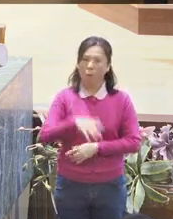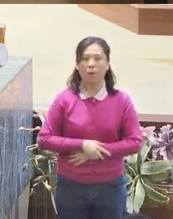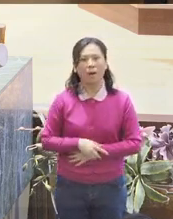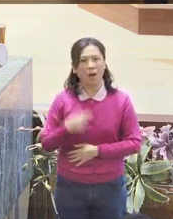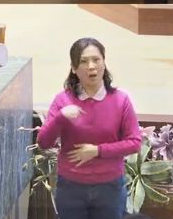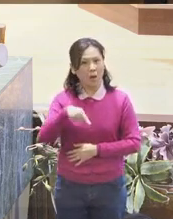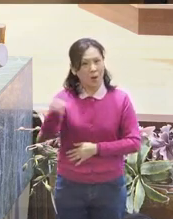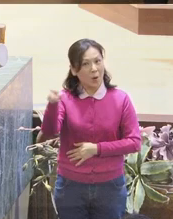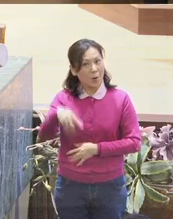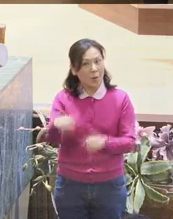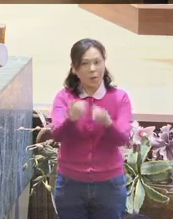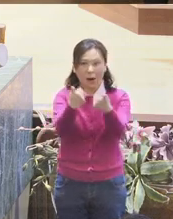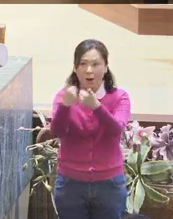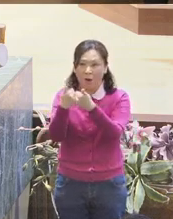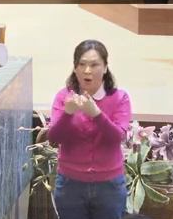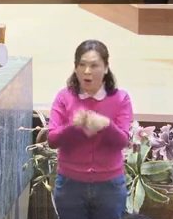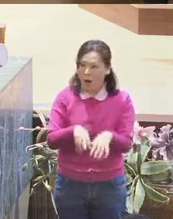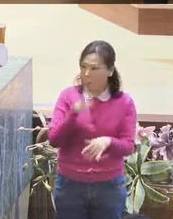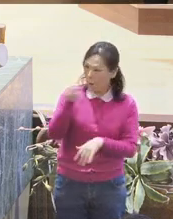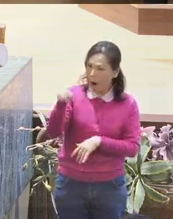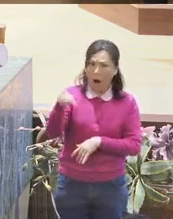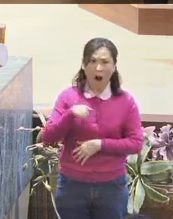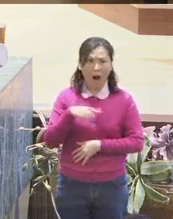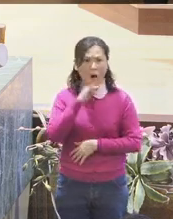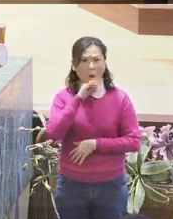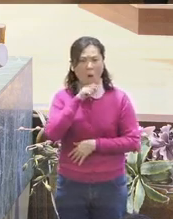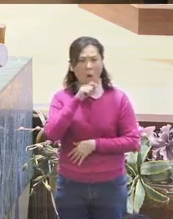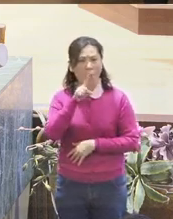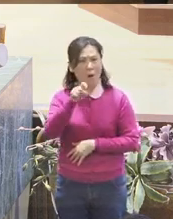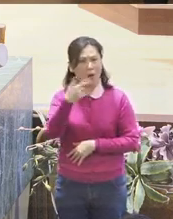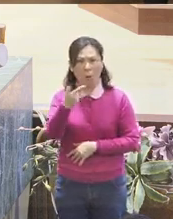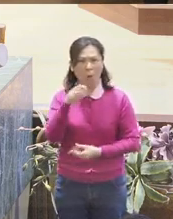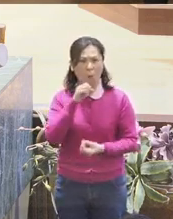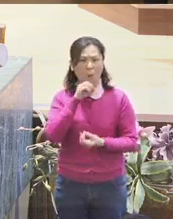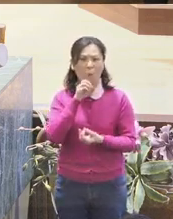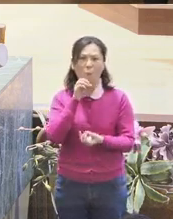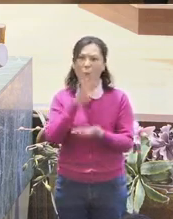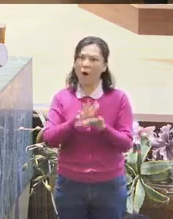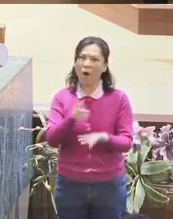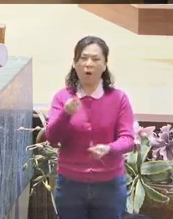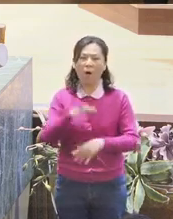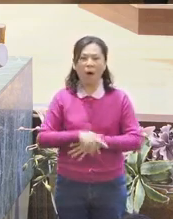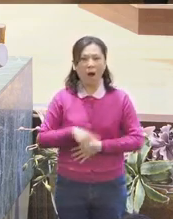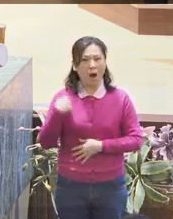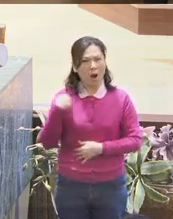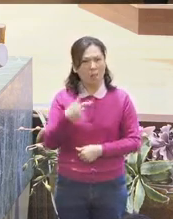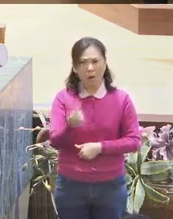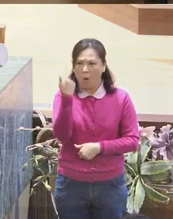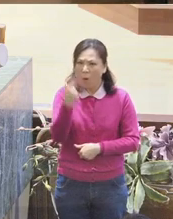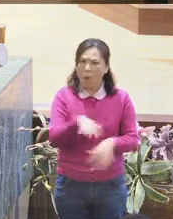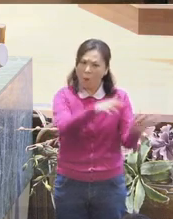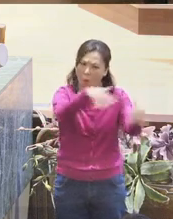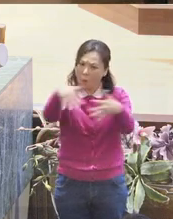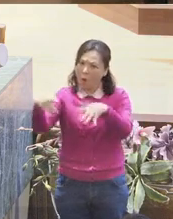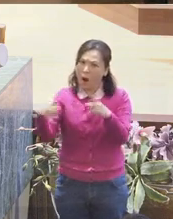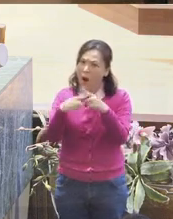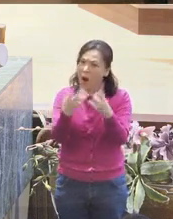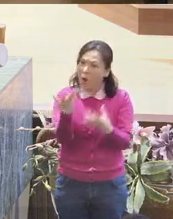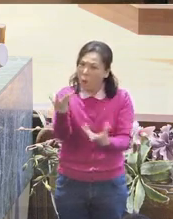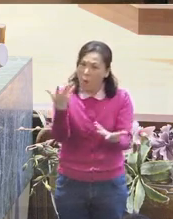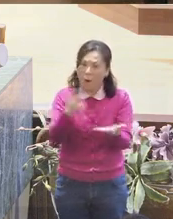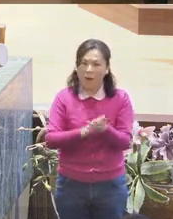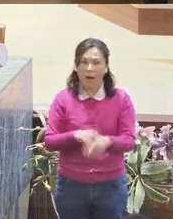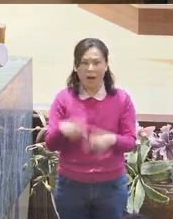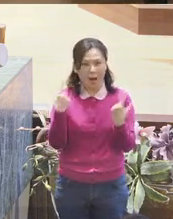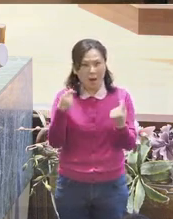会议的时候，发现他只有16岁。我们问说，为什么他可以这么快的纠集很多人？我们本来以为只有环团